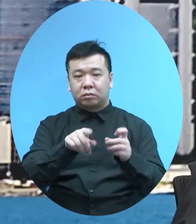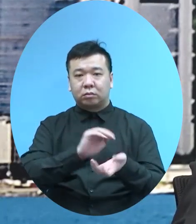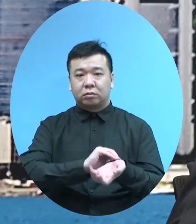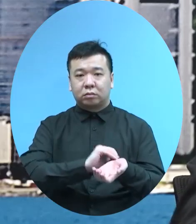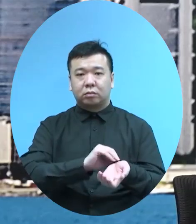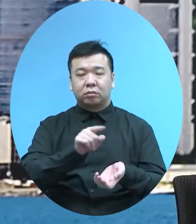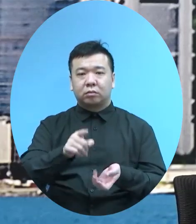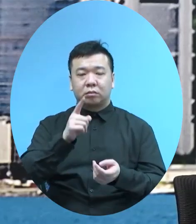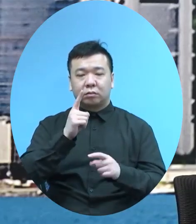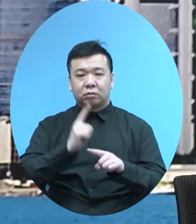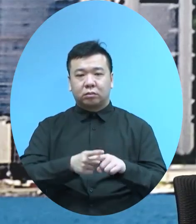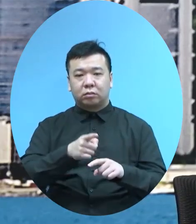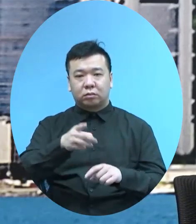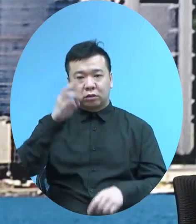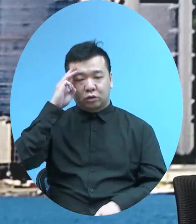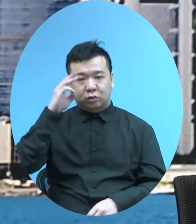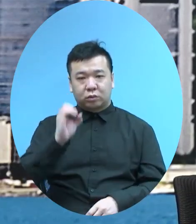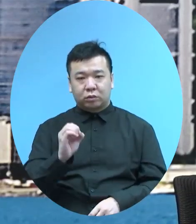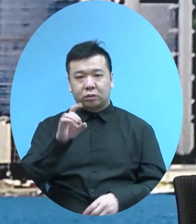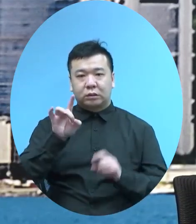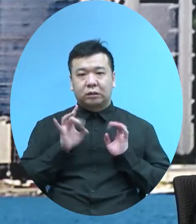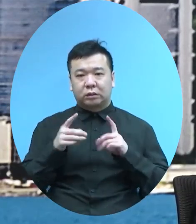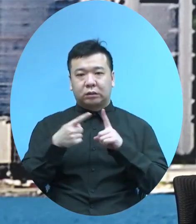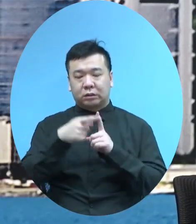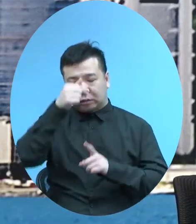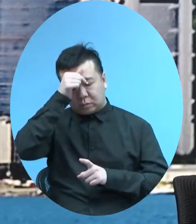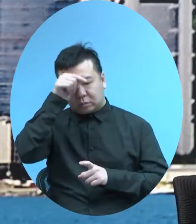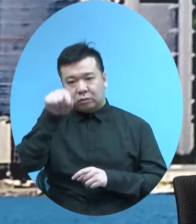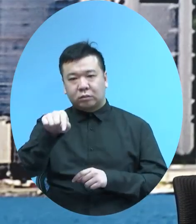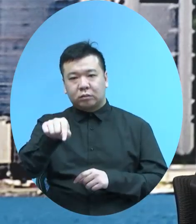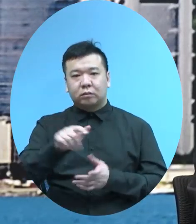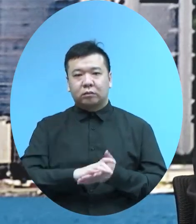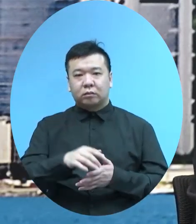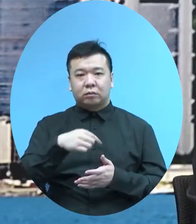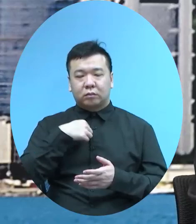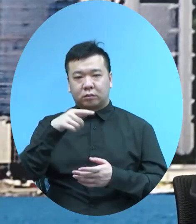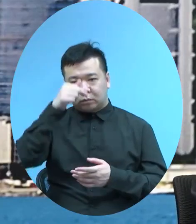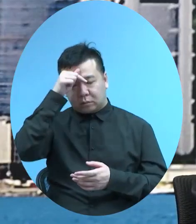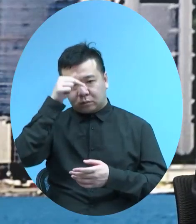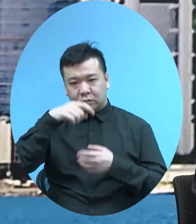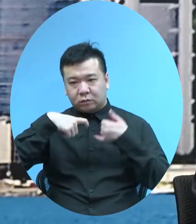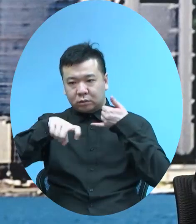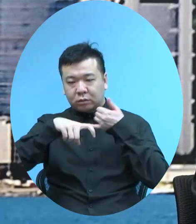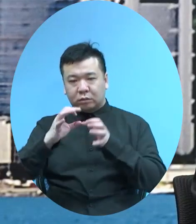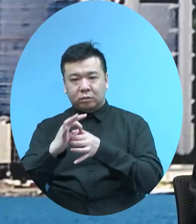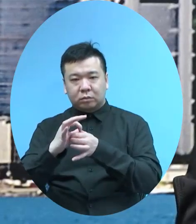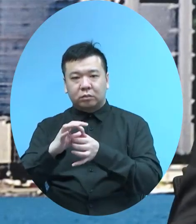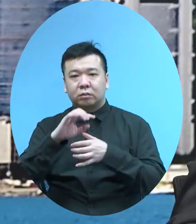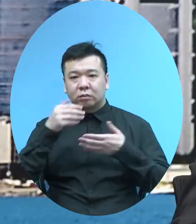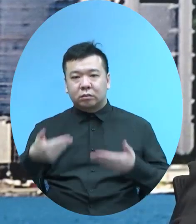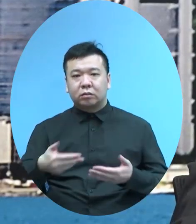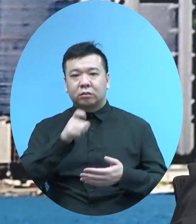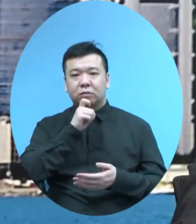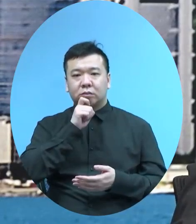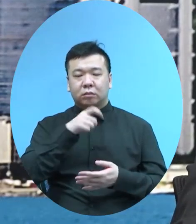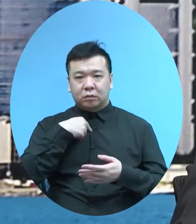佢就應該喺將軍澳嘅一個私人診所睇醫生嘅。咁我哋同間診所就聯絡緊嘅，咁同埋都要